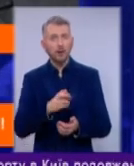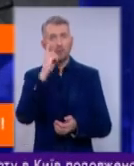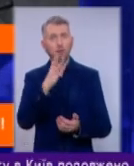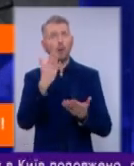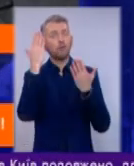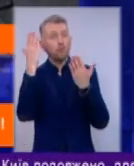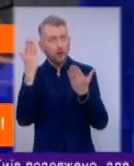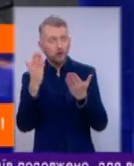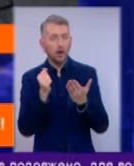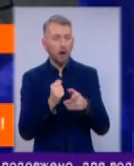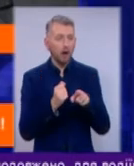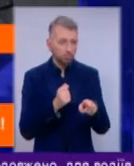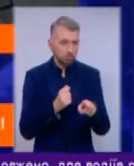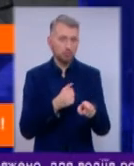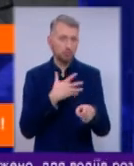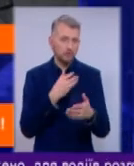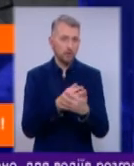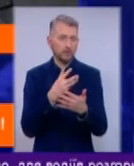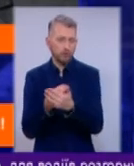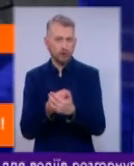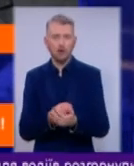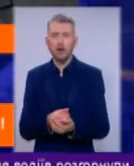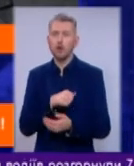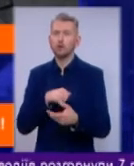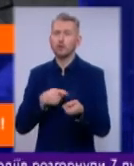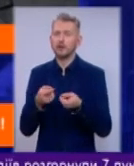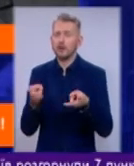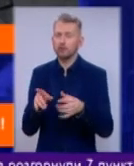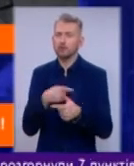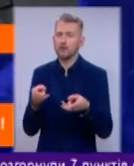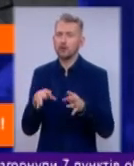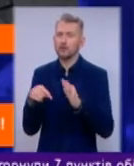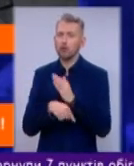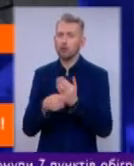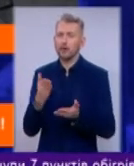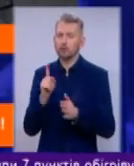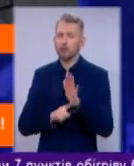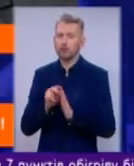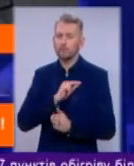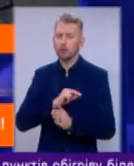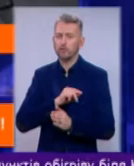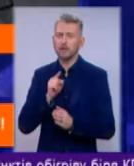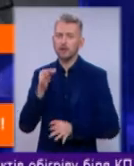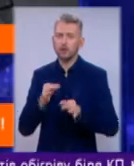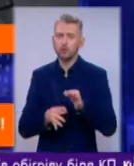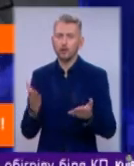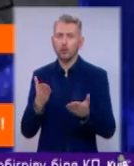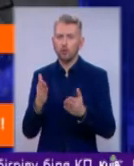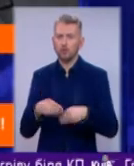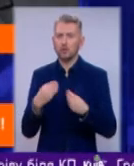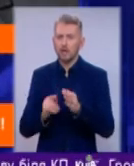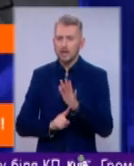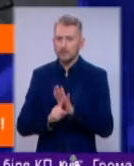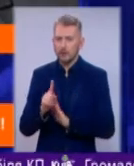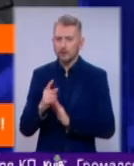а кесарю кесарю. Дякую. Суверенітет залишиться. Чи залишиться корупція, якщо почне працювати цей суд, якому старт дали сьогодні